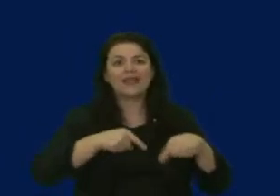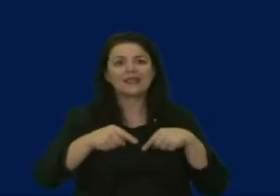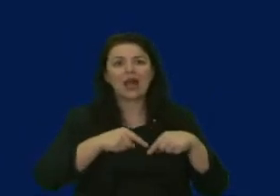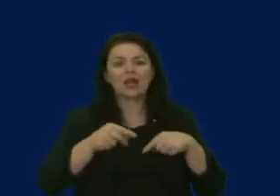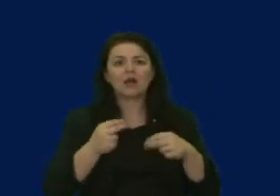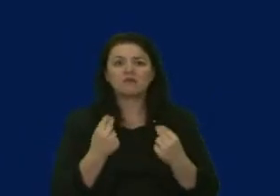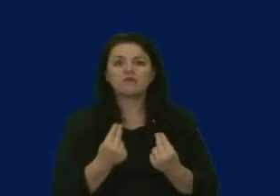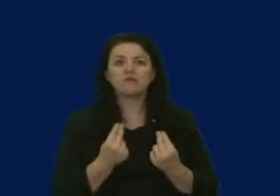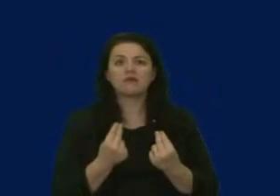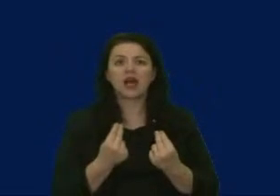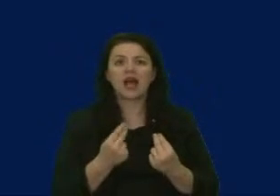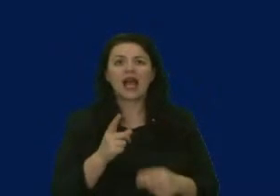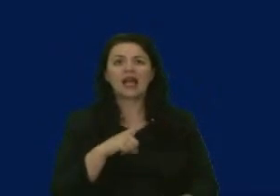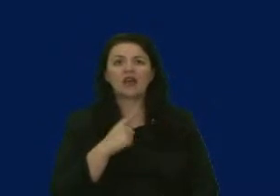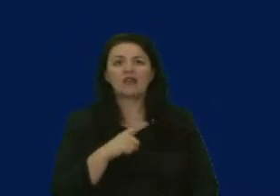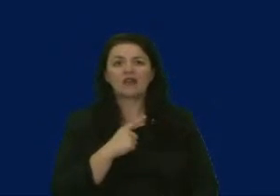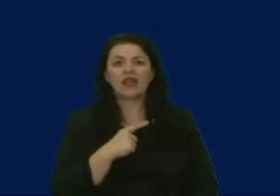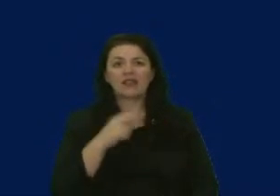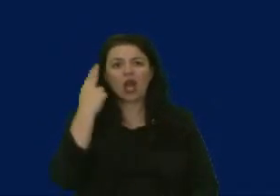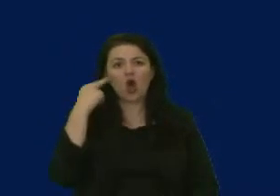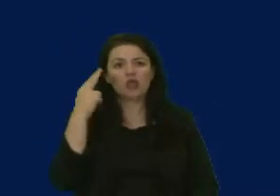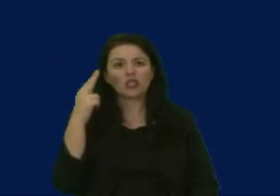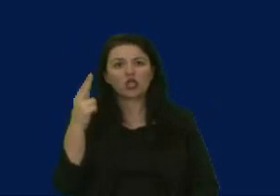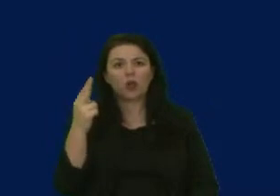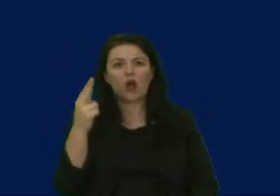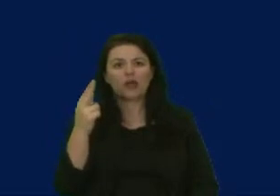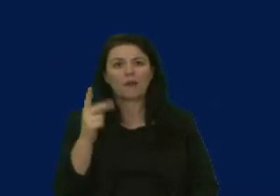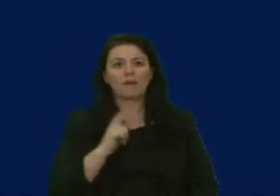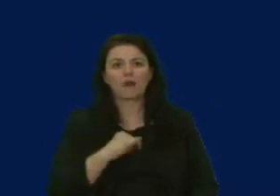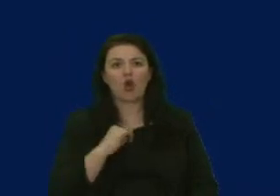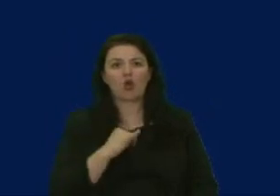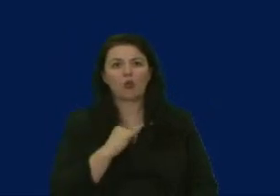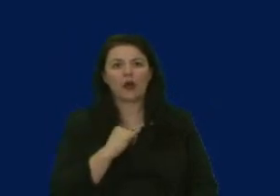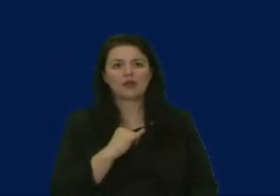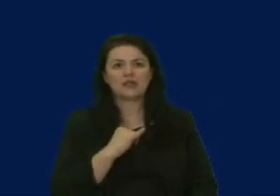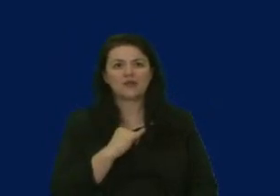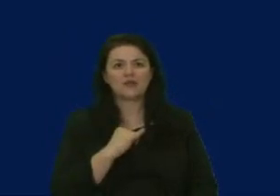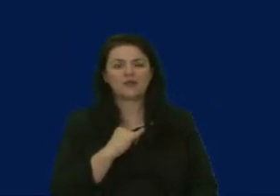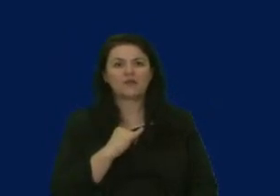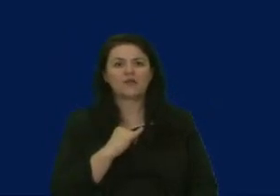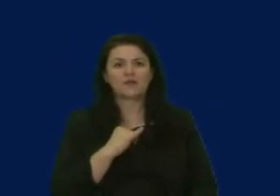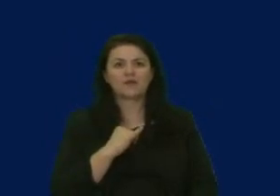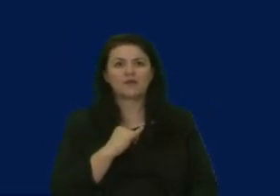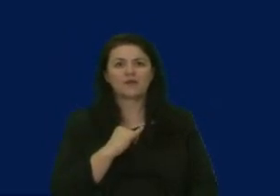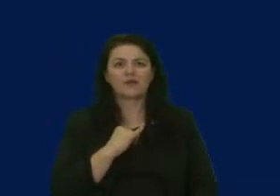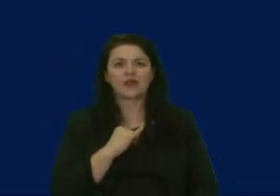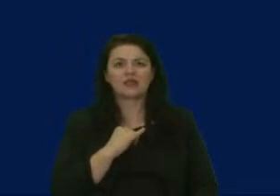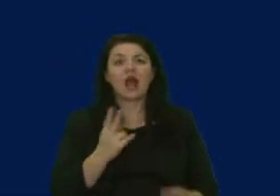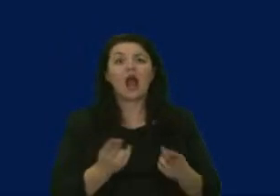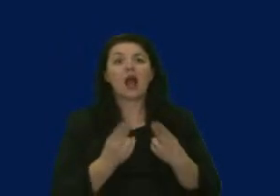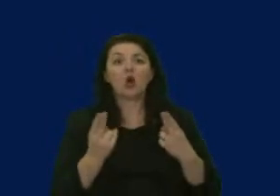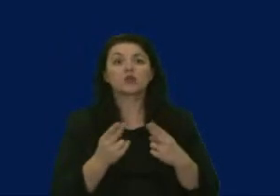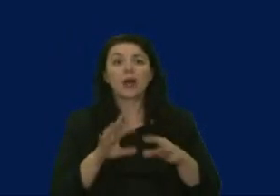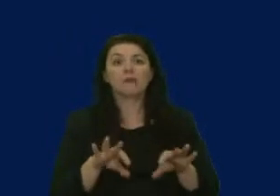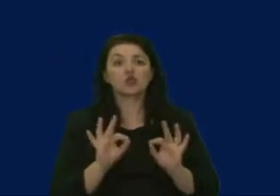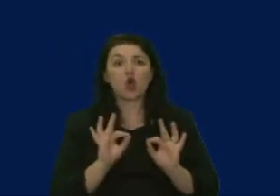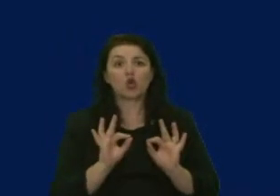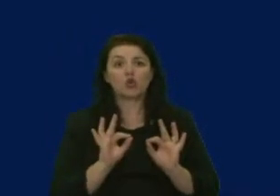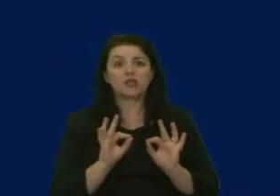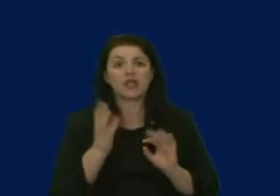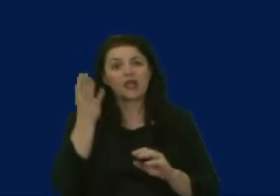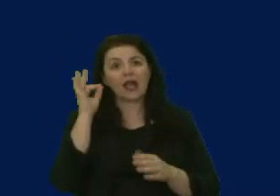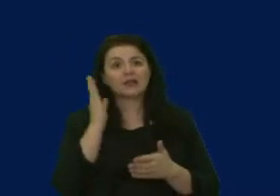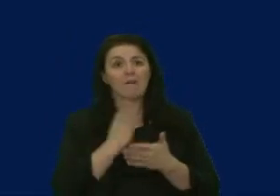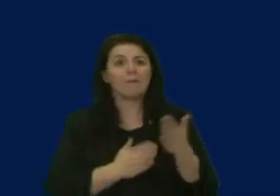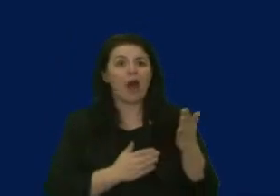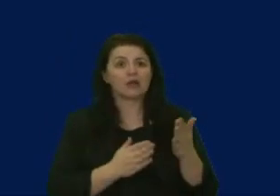manieră radicală fi Că fiind în continuare preocupați așa cum și dumneavoastră de altfel sunteți preocupați să căutăm soluții și în altă parte